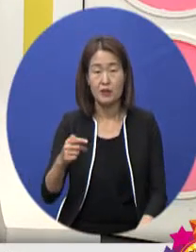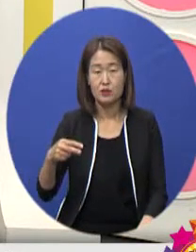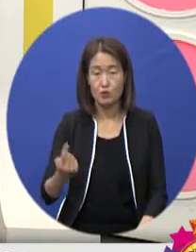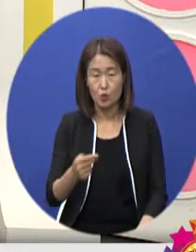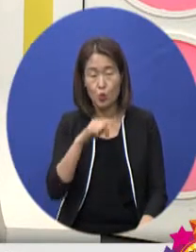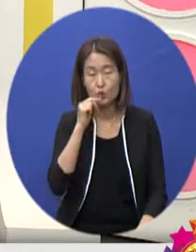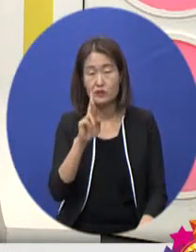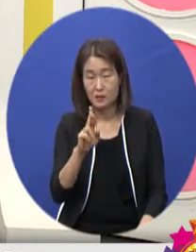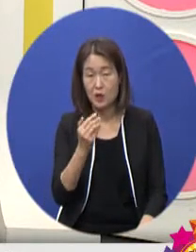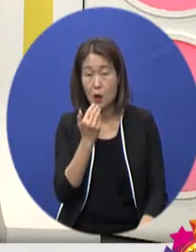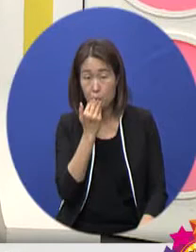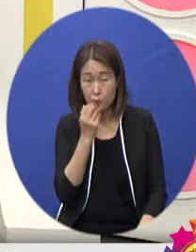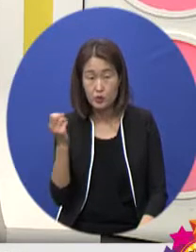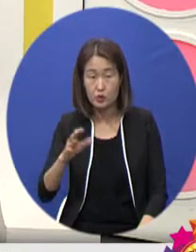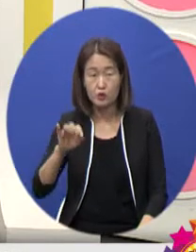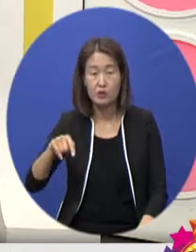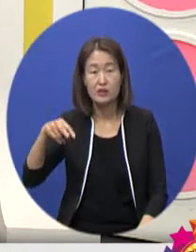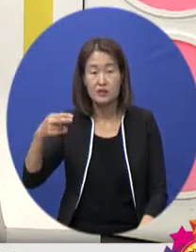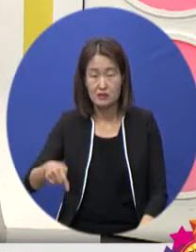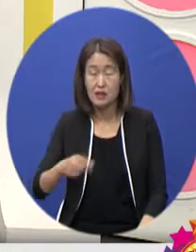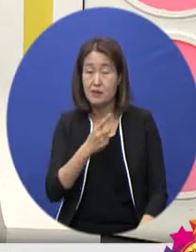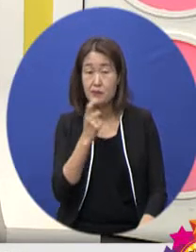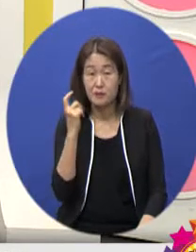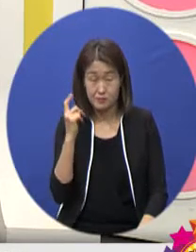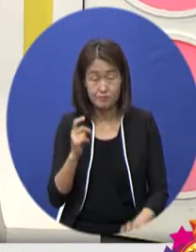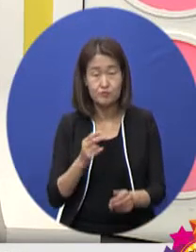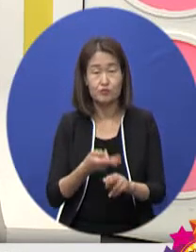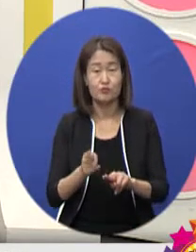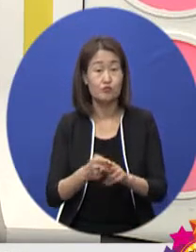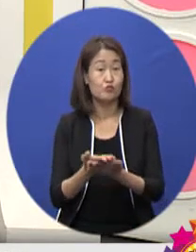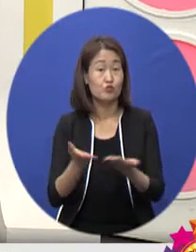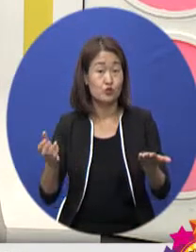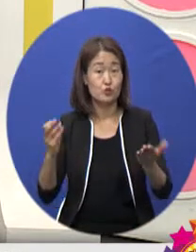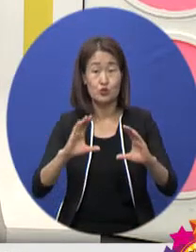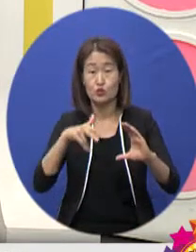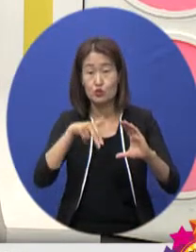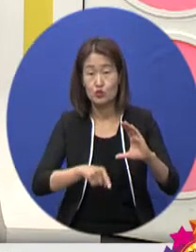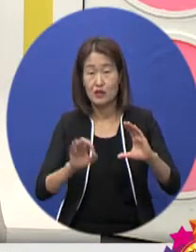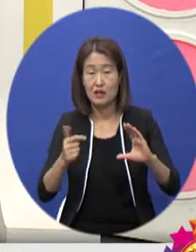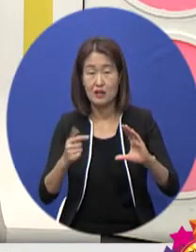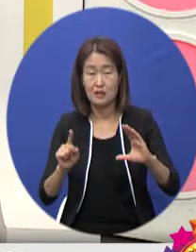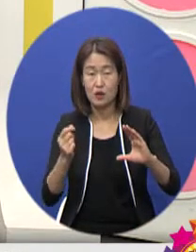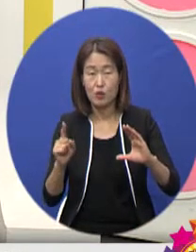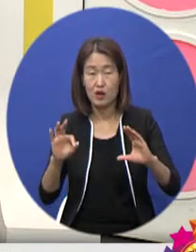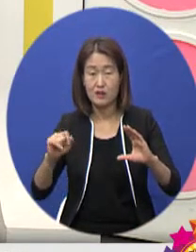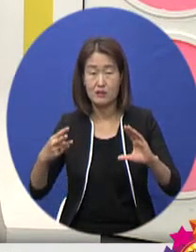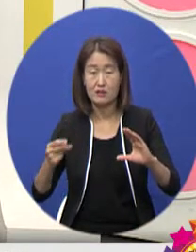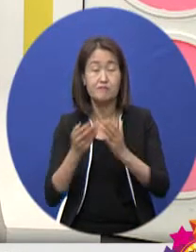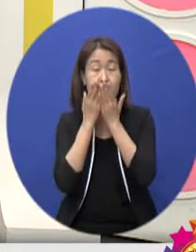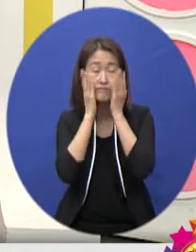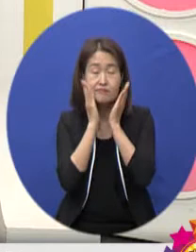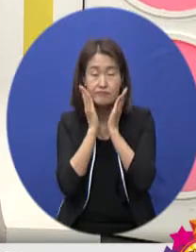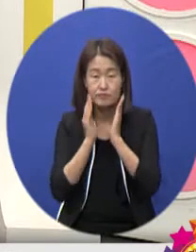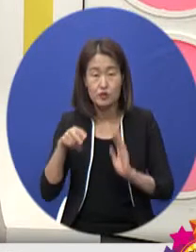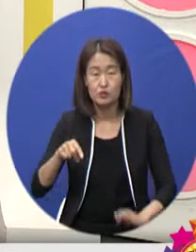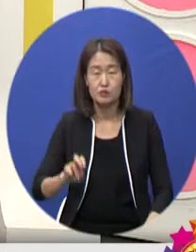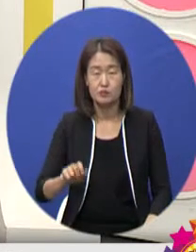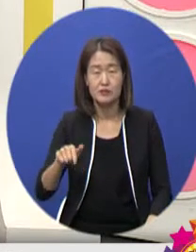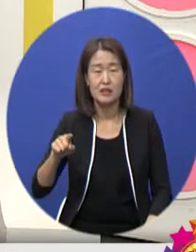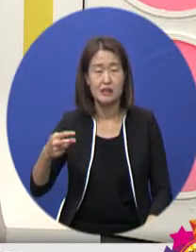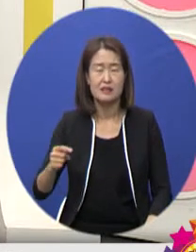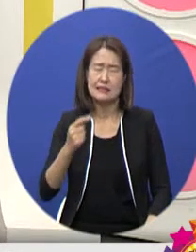홍삼 액기스 위드 코스메틱에서 미스트를 드리고요. 네, 또 주식회사 아나월드 YD에서 마스크팩,